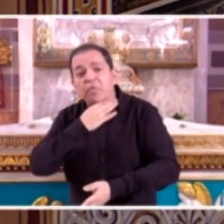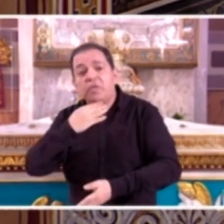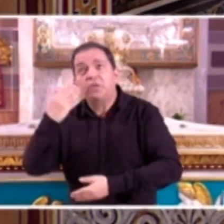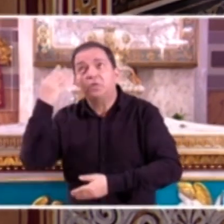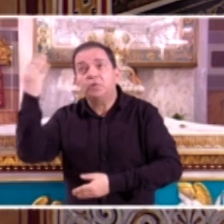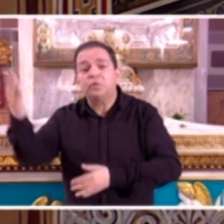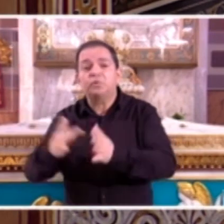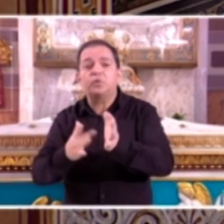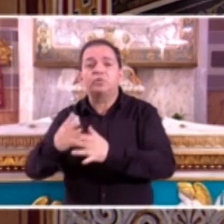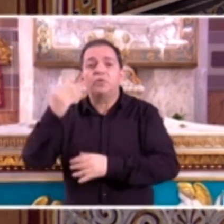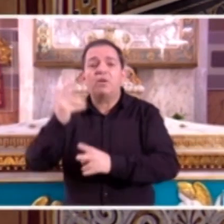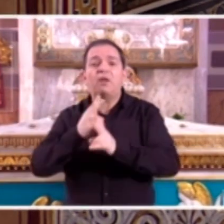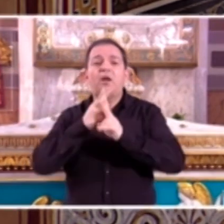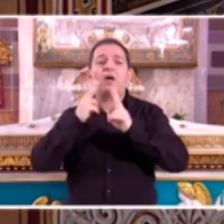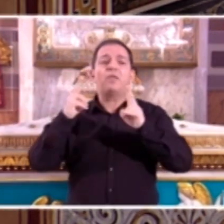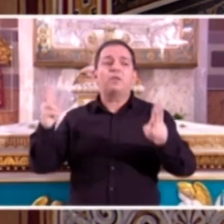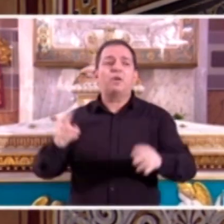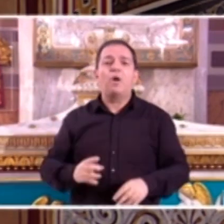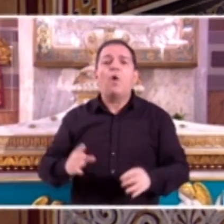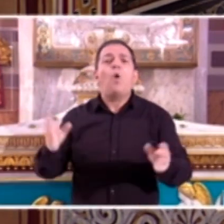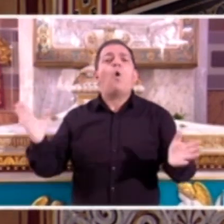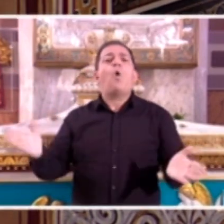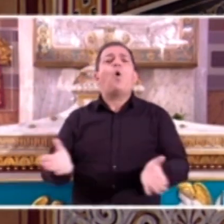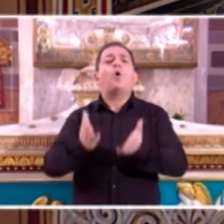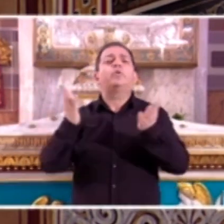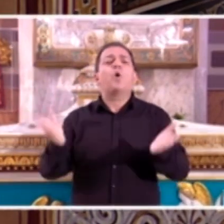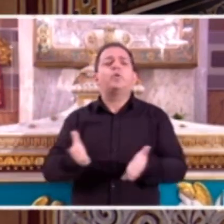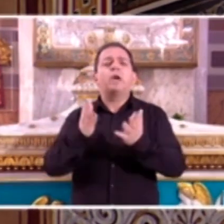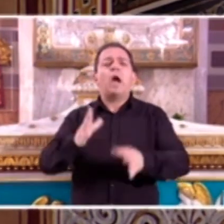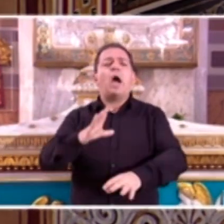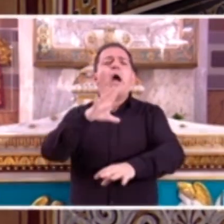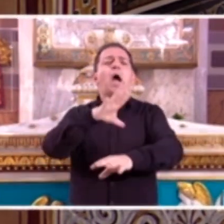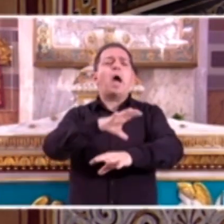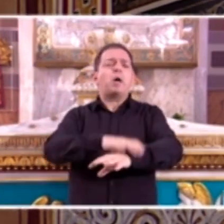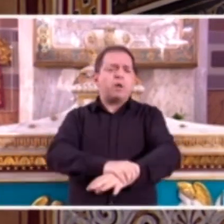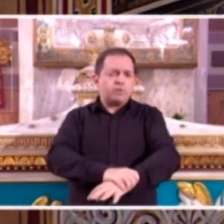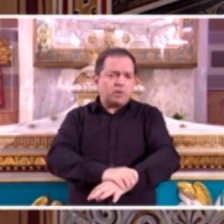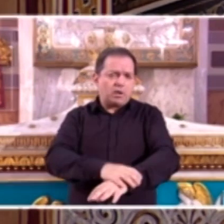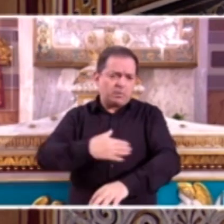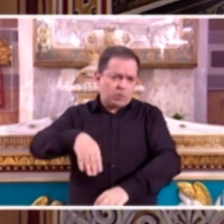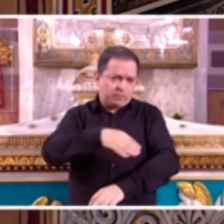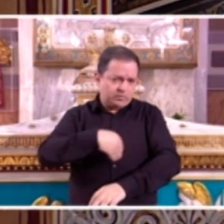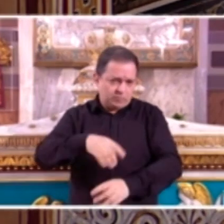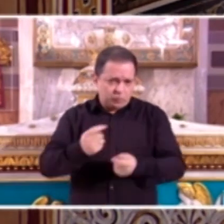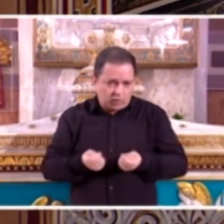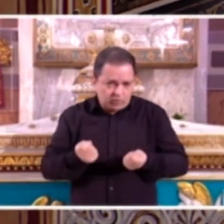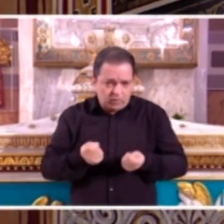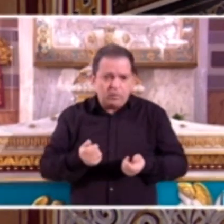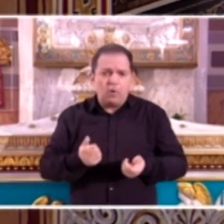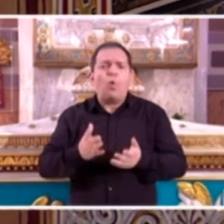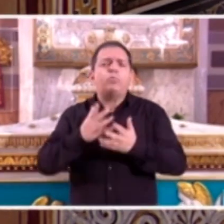Γιατί κάθε αμαρτία μας, όσο μεγάλη και αν είναι,